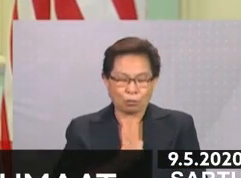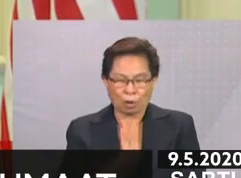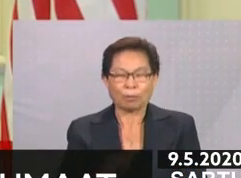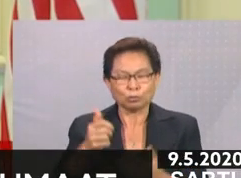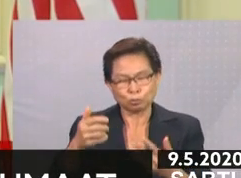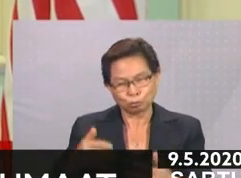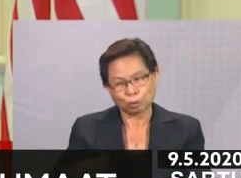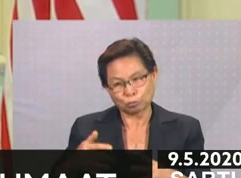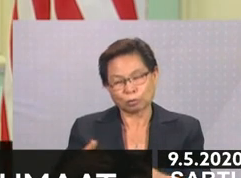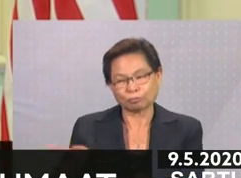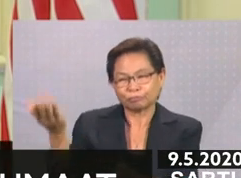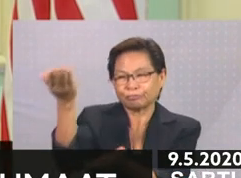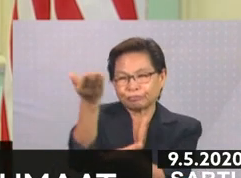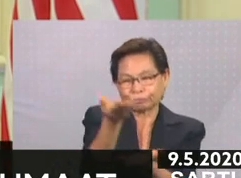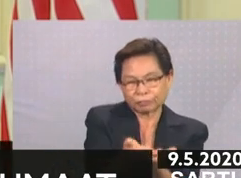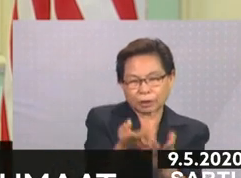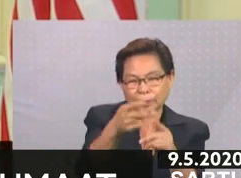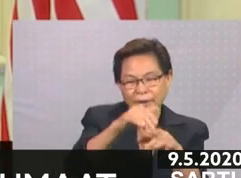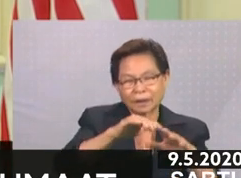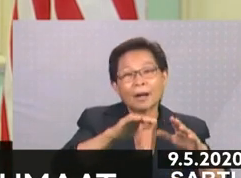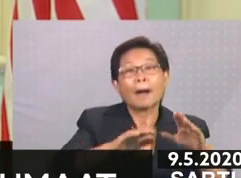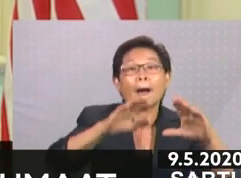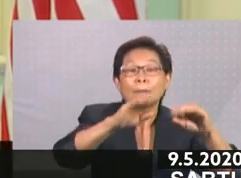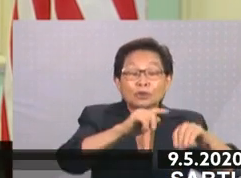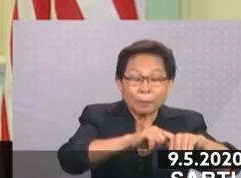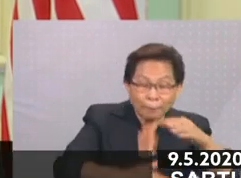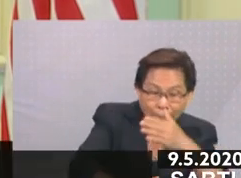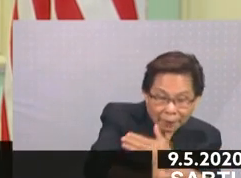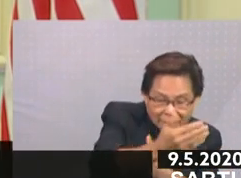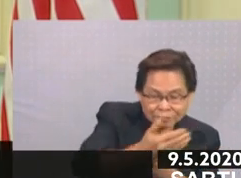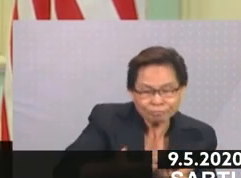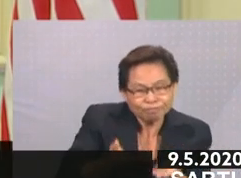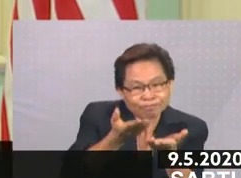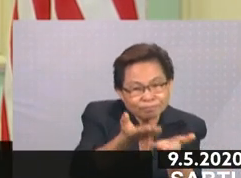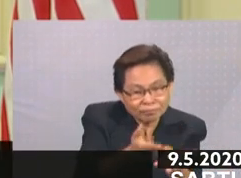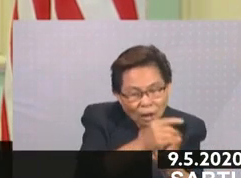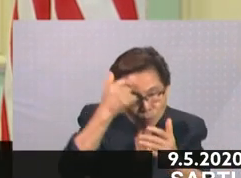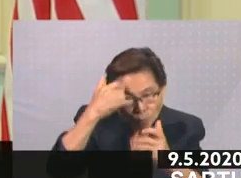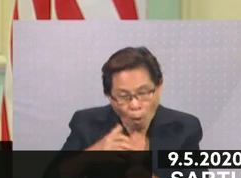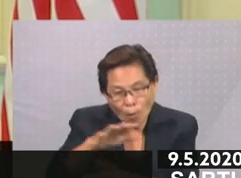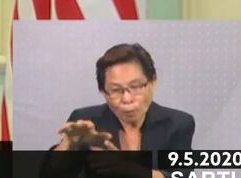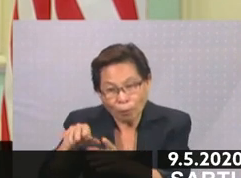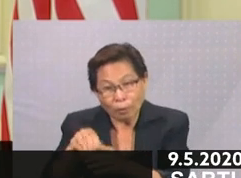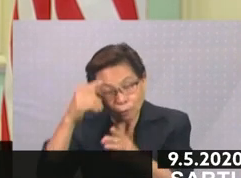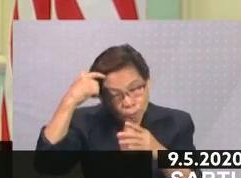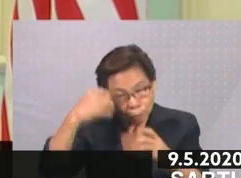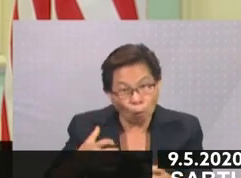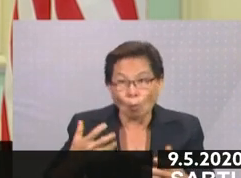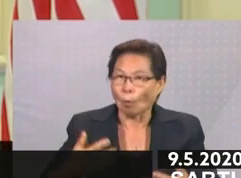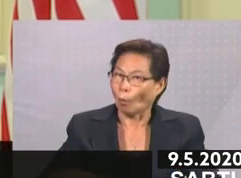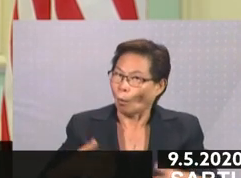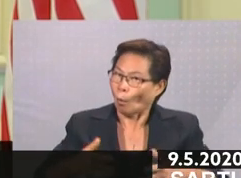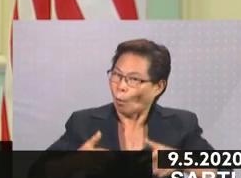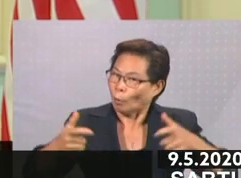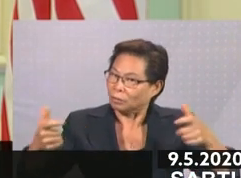telepon membentangkan kepadamu syarat pagi tadi dan oleh kali keputusan yg melibatkan keputusan besar